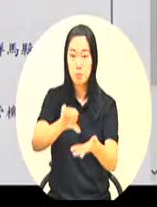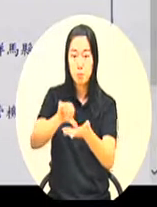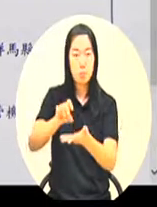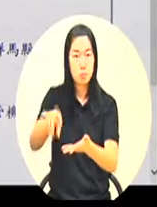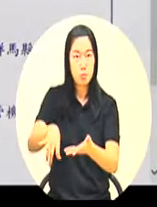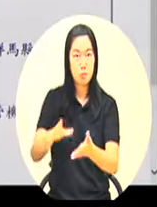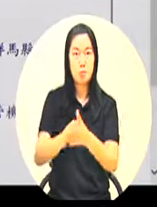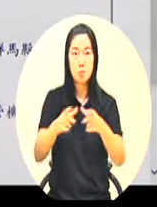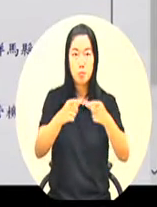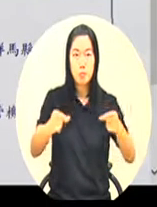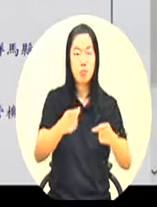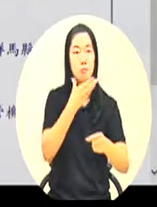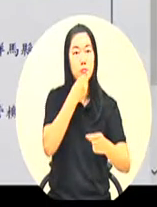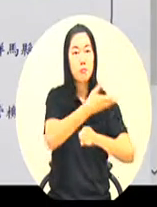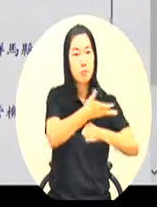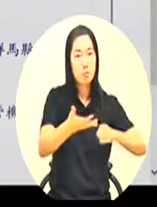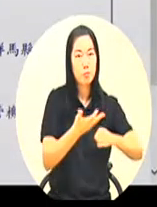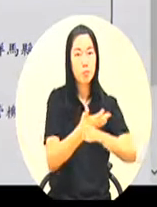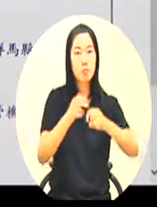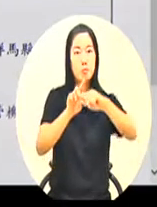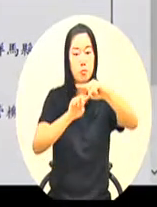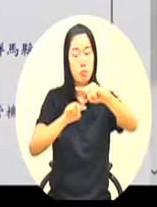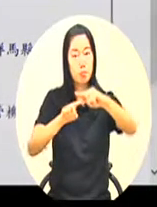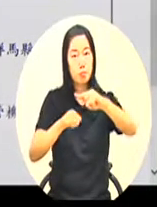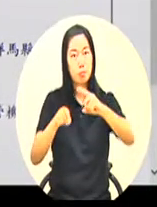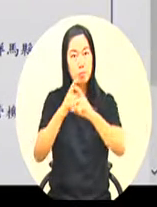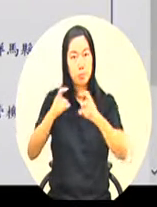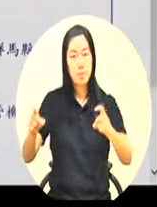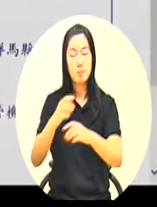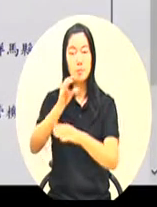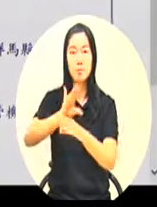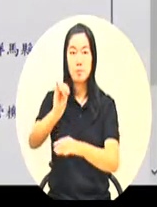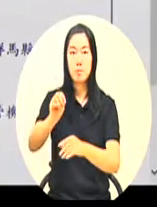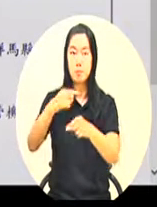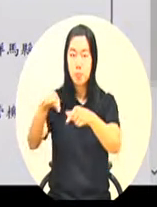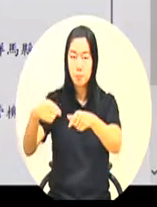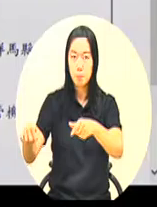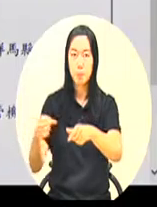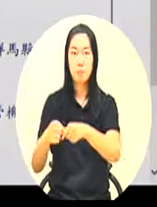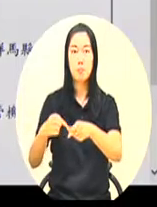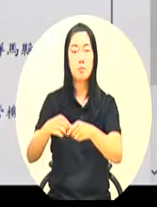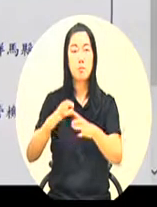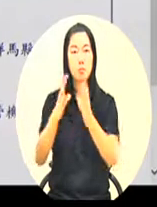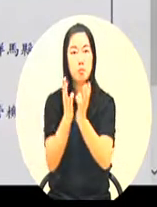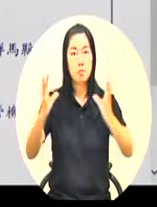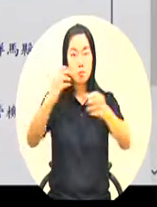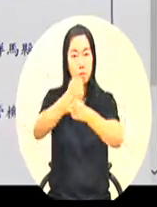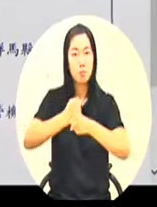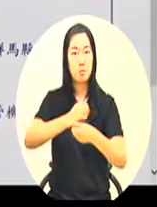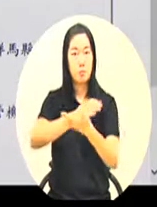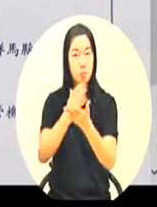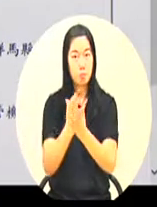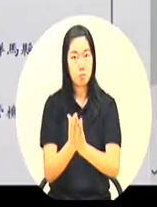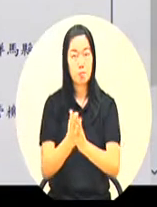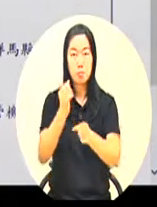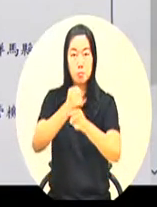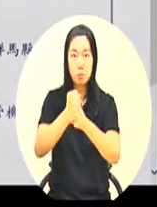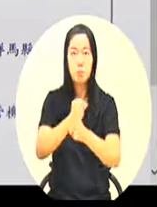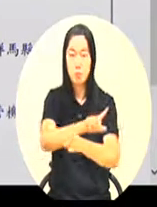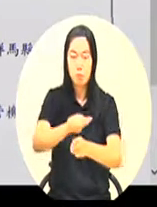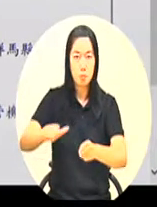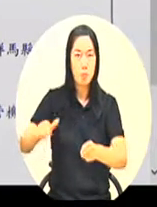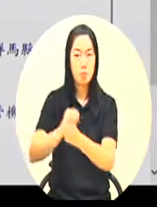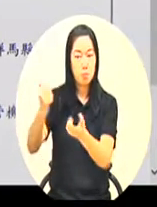福岛、茨城、立木、千叶及群马县生产制造之食品，不得于本市流